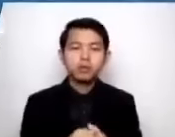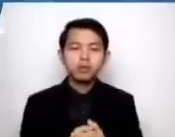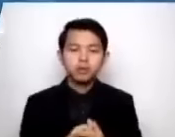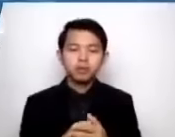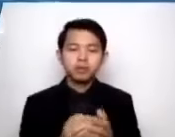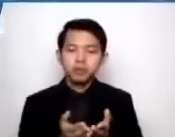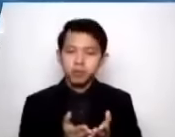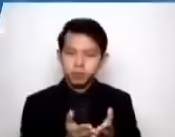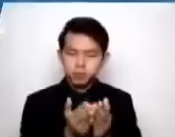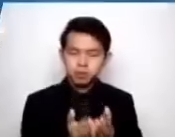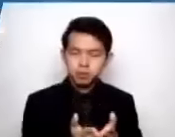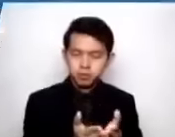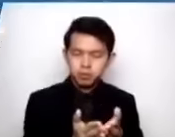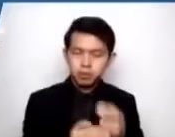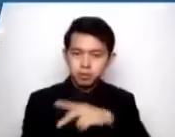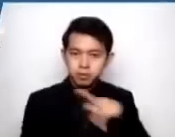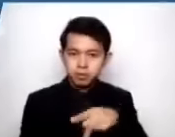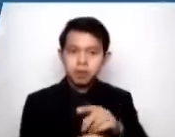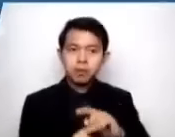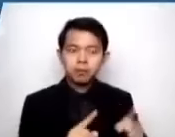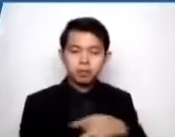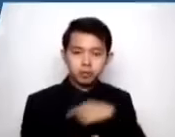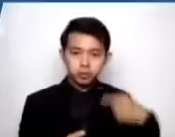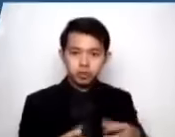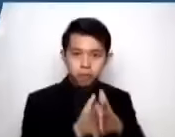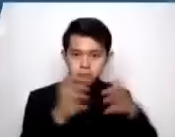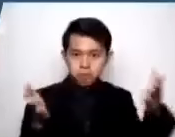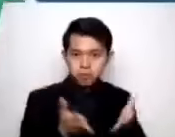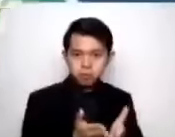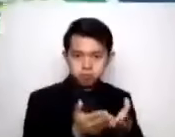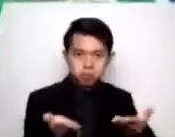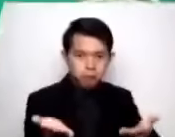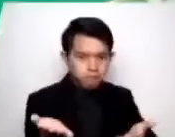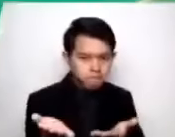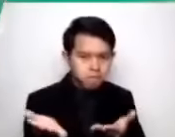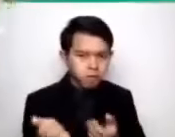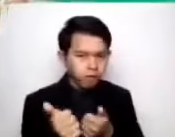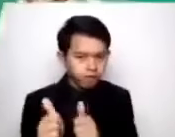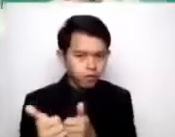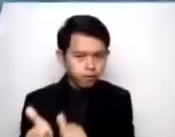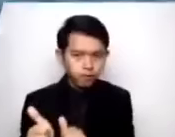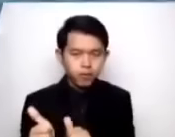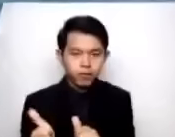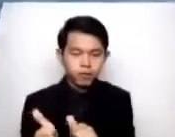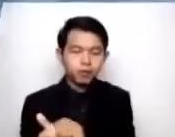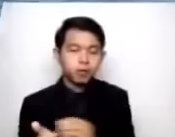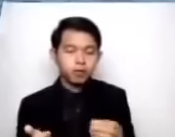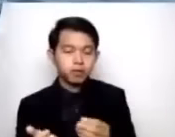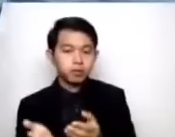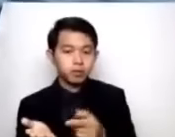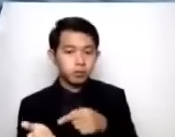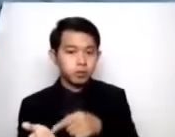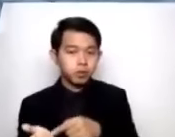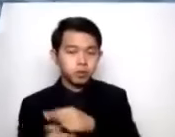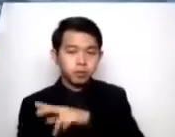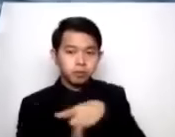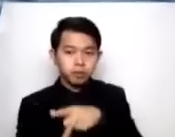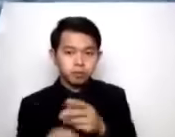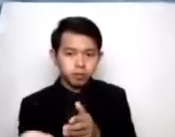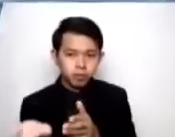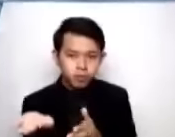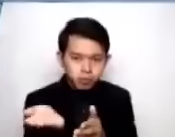at banggain ang higanteng barko ng China. Bahagya umanong tumagilid ang BRP Dato Pagbuwaya. Ang sister ship naman ng Pagbuwaya na